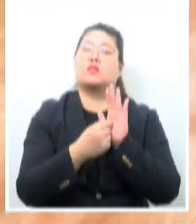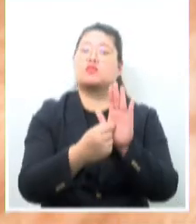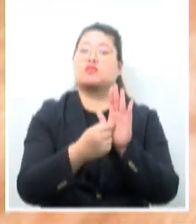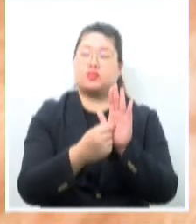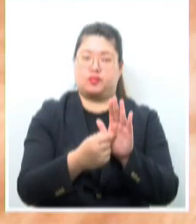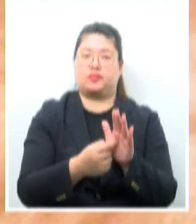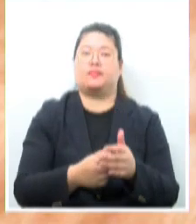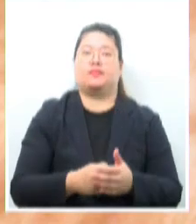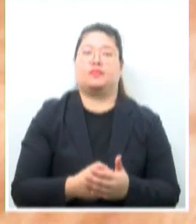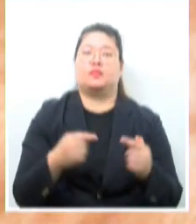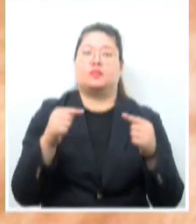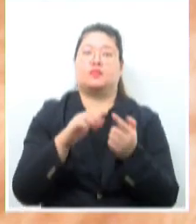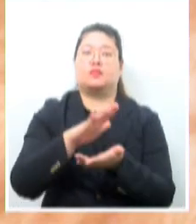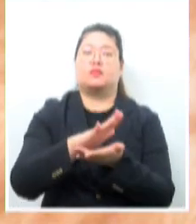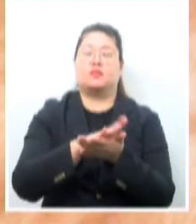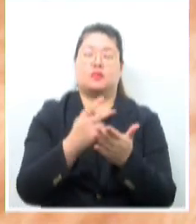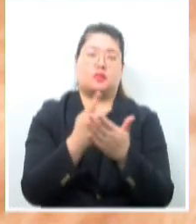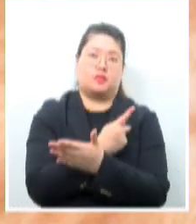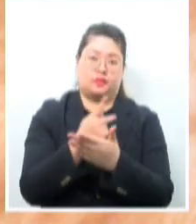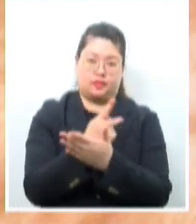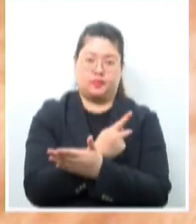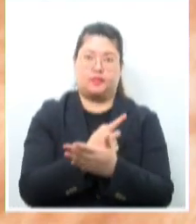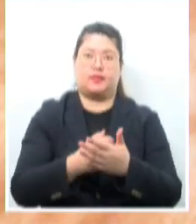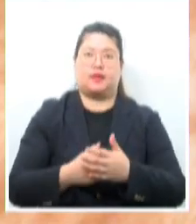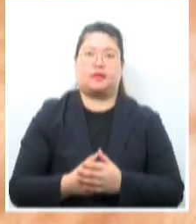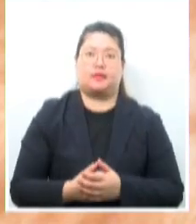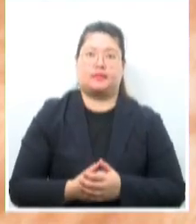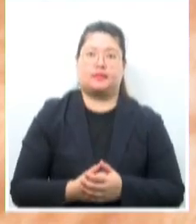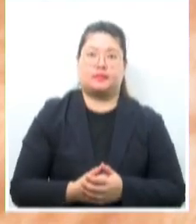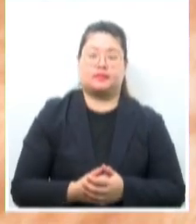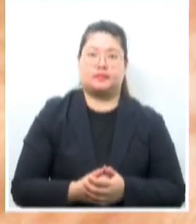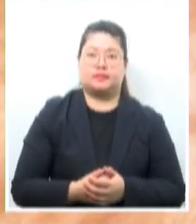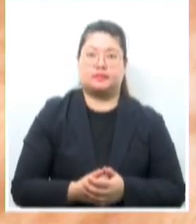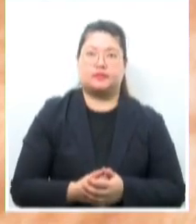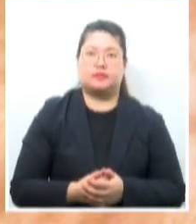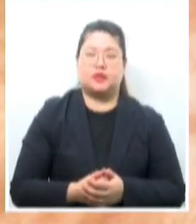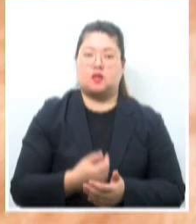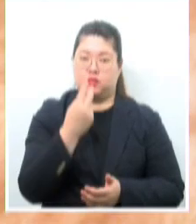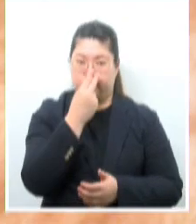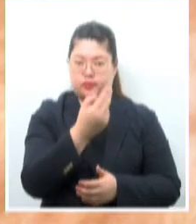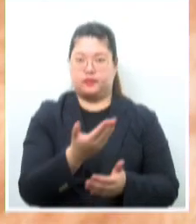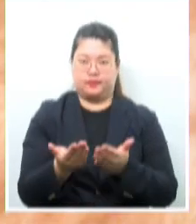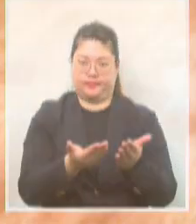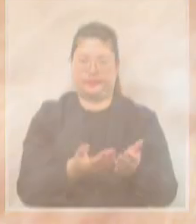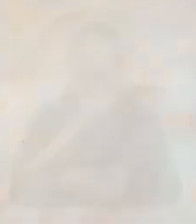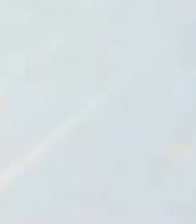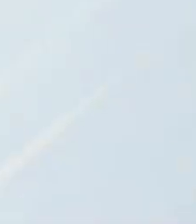ภูเรียบจังหวัดกาญจนบุรีสังกัดสำนักงานเขตพื้นที่การศึกษาประถมศึกษากาญจนบุรีเขต1ไปติดตามรับชมกันค่ะ